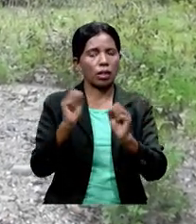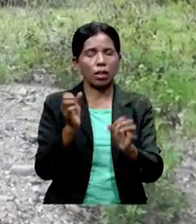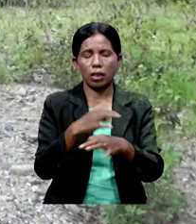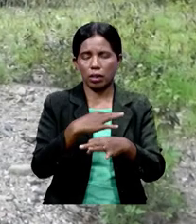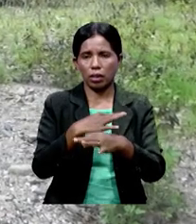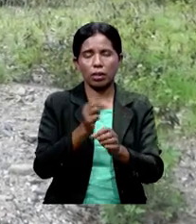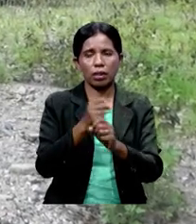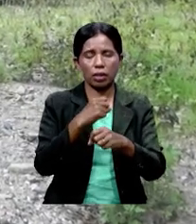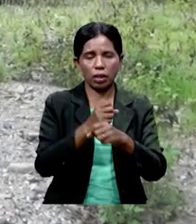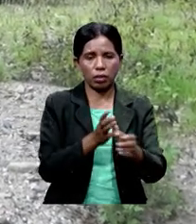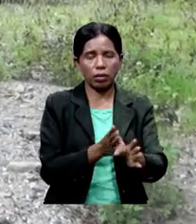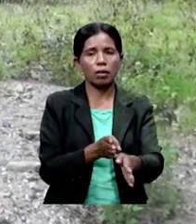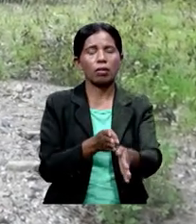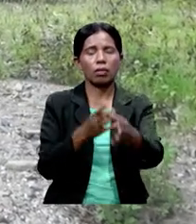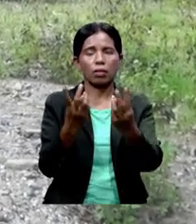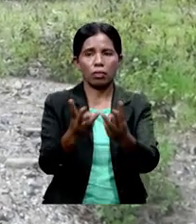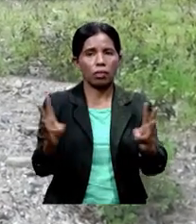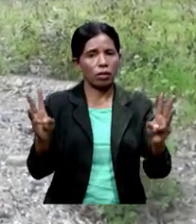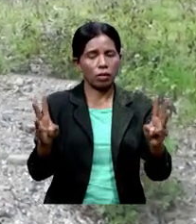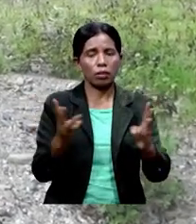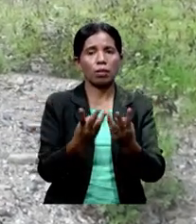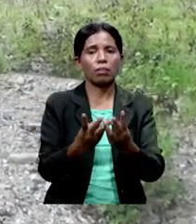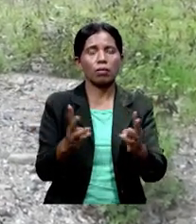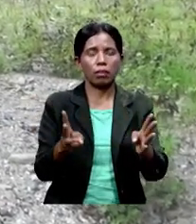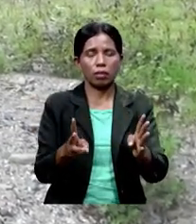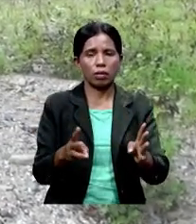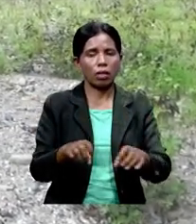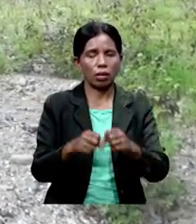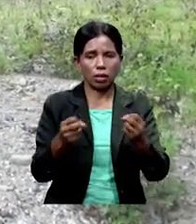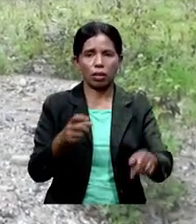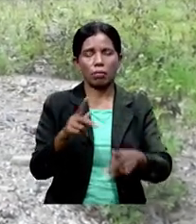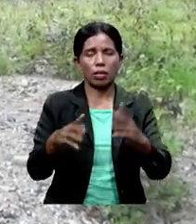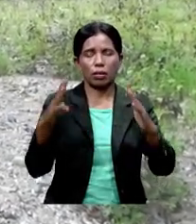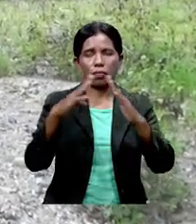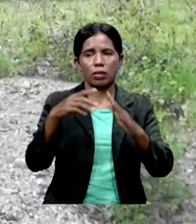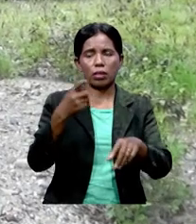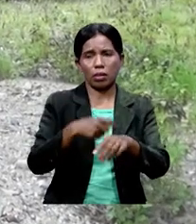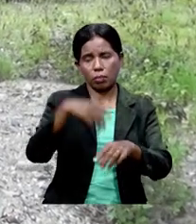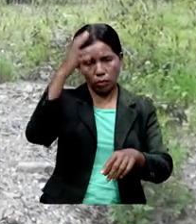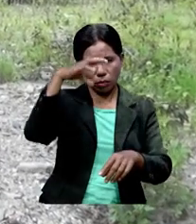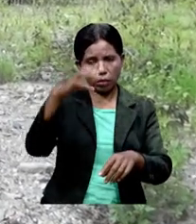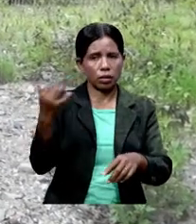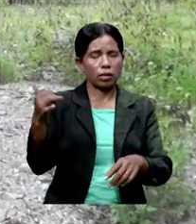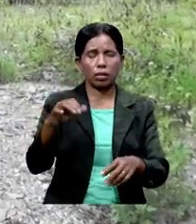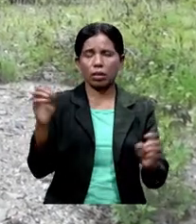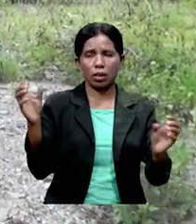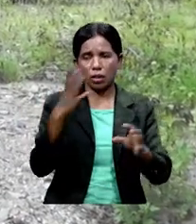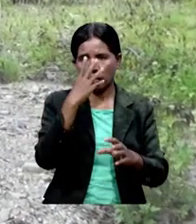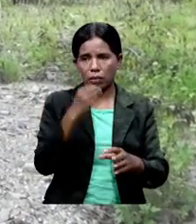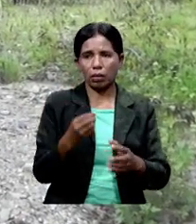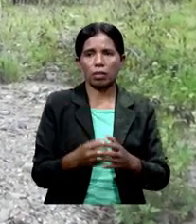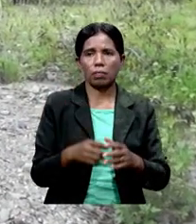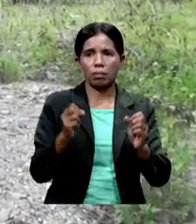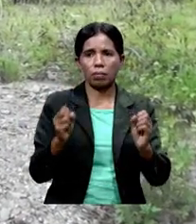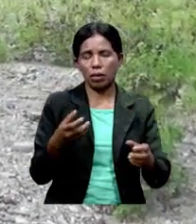rumah bela ibitam bela fitan su komunitas sih lah. Dari rumah sirlak mata, tempu udah nekalan, entah sirlak mata. Oh tinggi ada ya, tuh bela